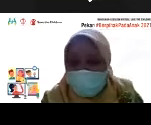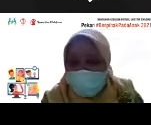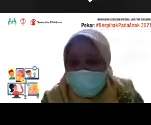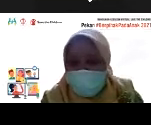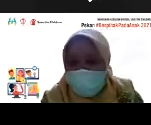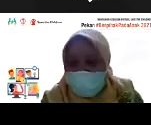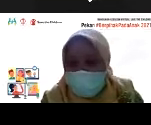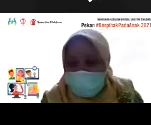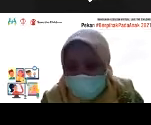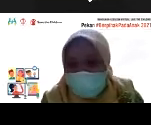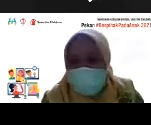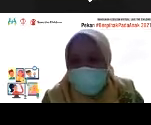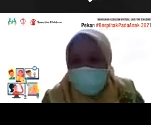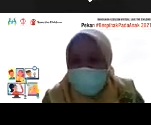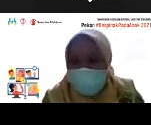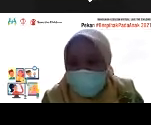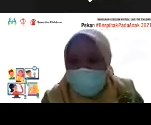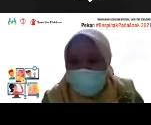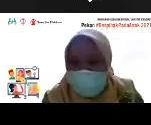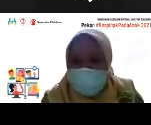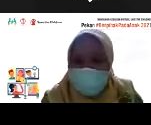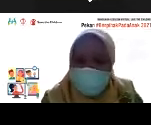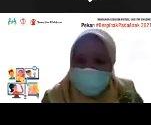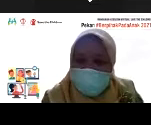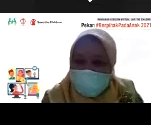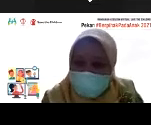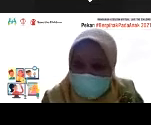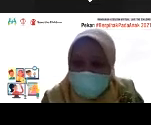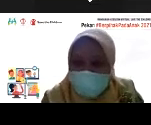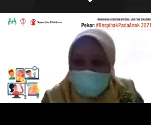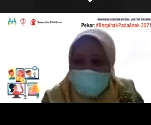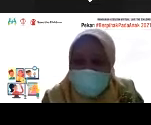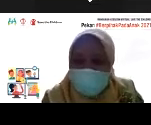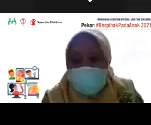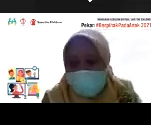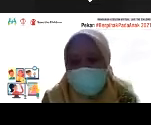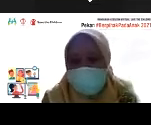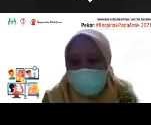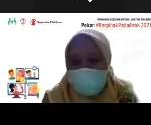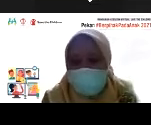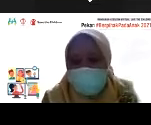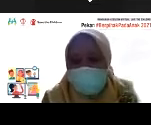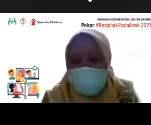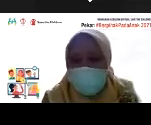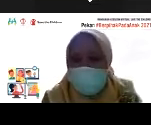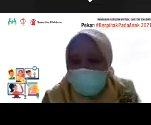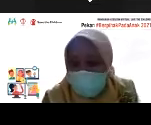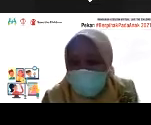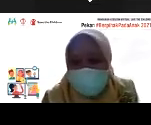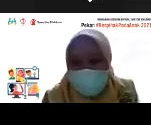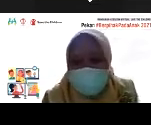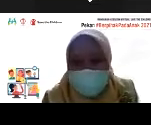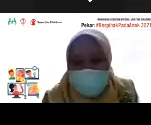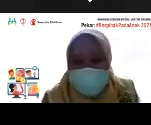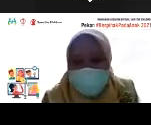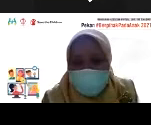sampai selesai, karena kita ada 17 langkah, jangan sampai mereka hanya mengikuti setengahnya, jadi tidak maksimal nanti dalam memberikan pelayanan